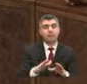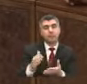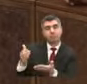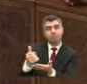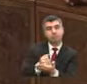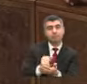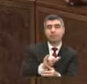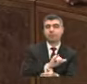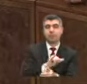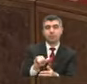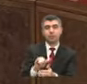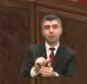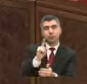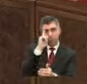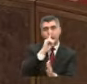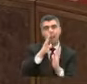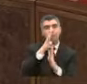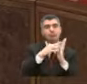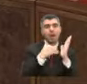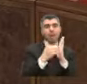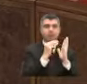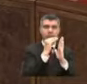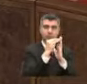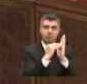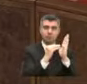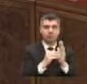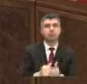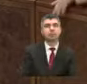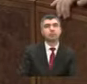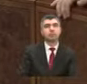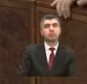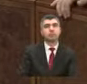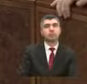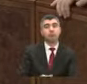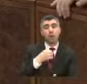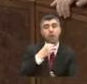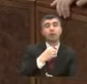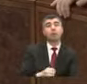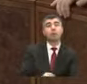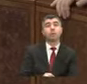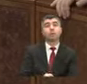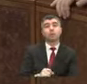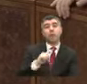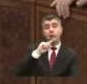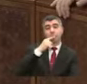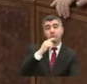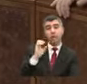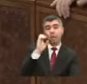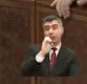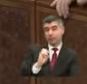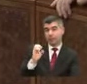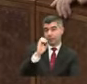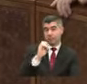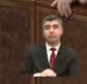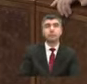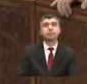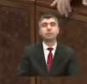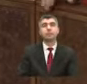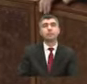اللي يمكننا نبرمجوه في مجلس الجامعه. بالنسبه لدرعة تافيلالت، اليوم الحمد لله عندنا